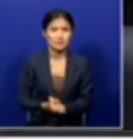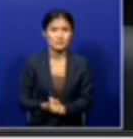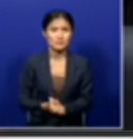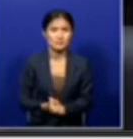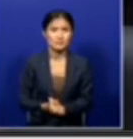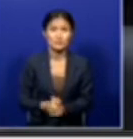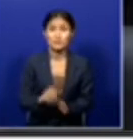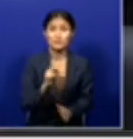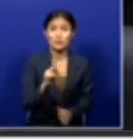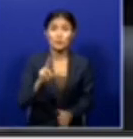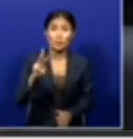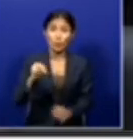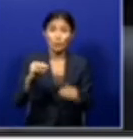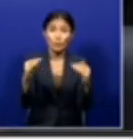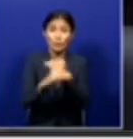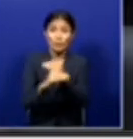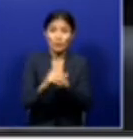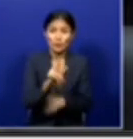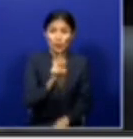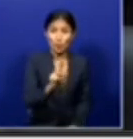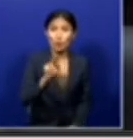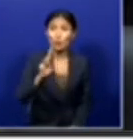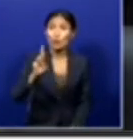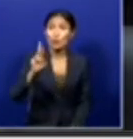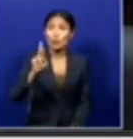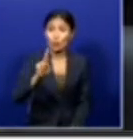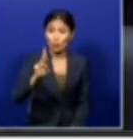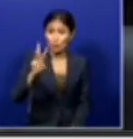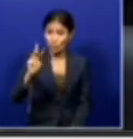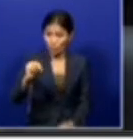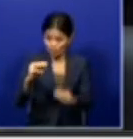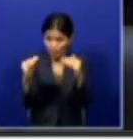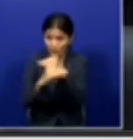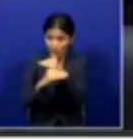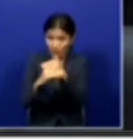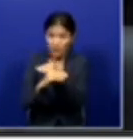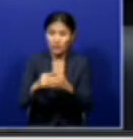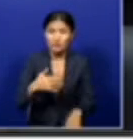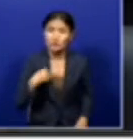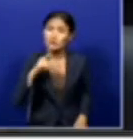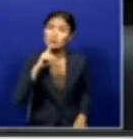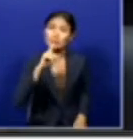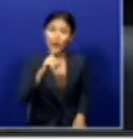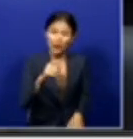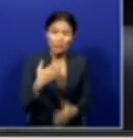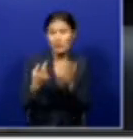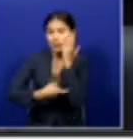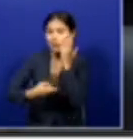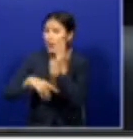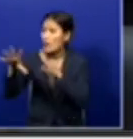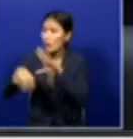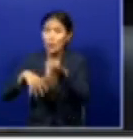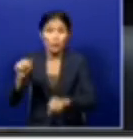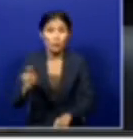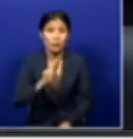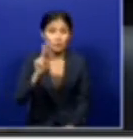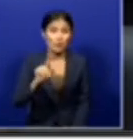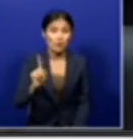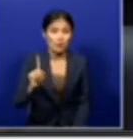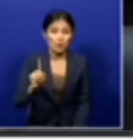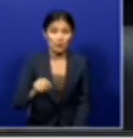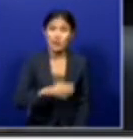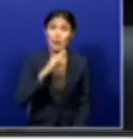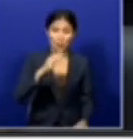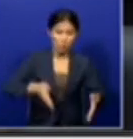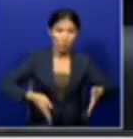ากรมทางหลวงนะครับผมได้สอบถามไปว่าคุณได้ใช้ยางพาราที่ไหนบ้างเขาบอกว่าถ้าเป็นสายหลักส